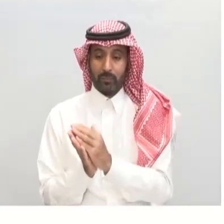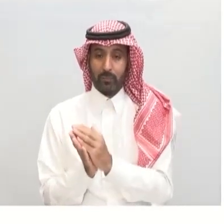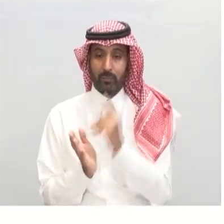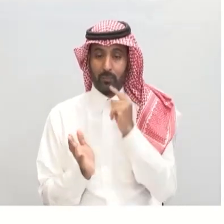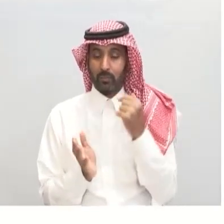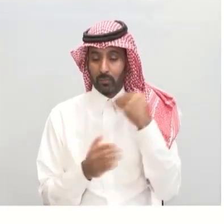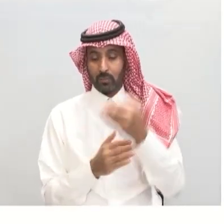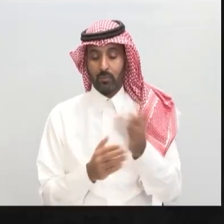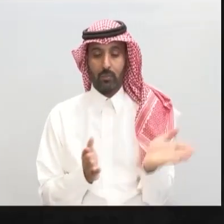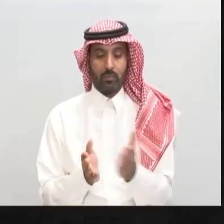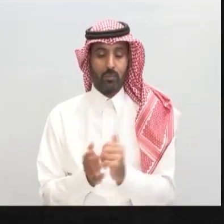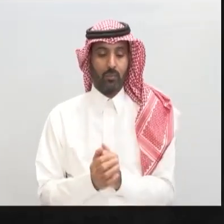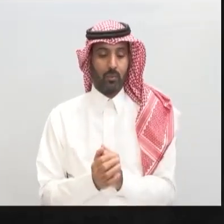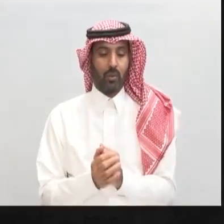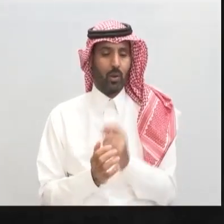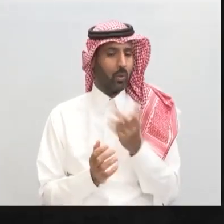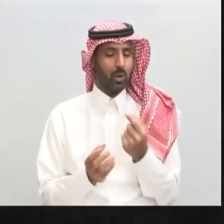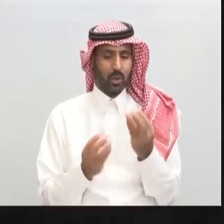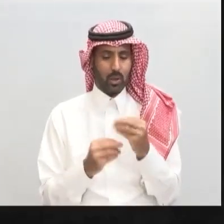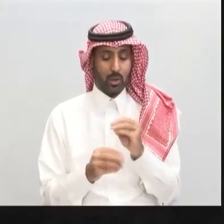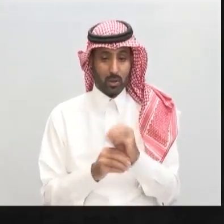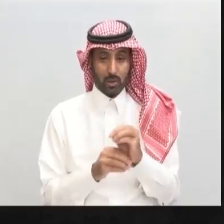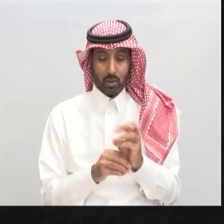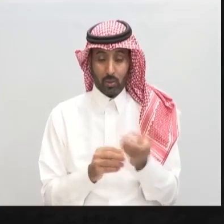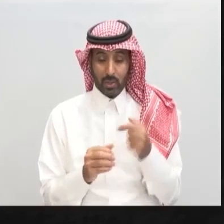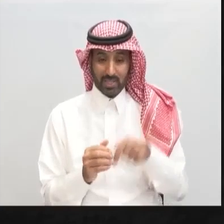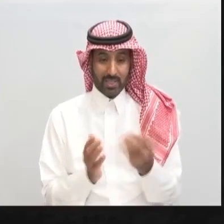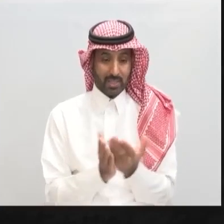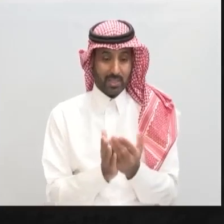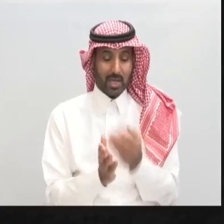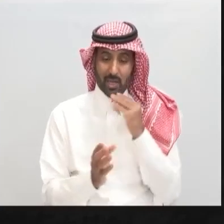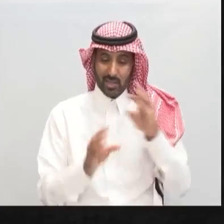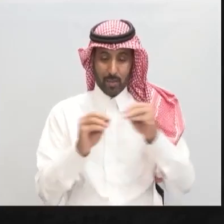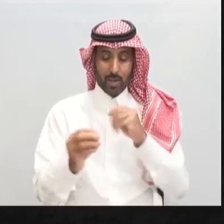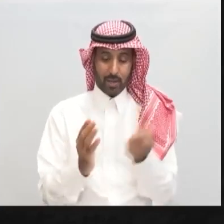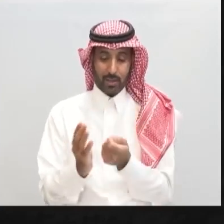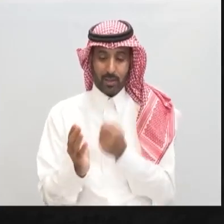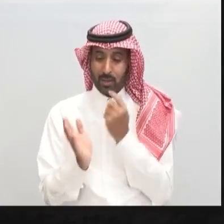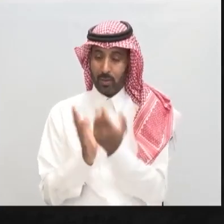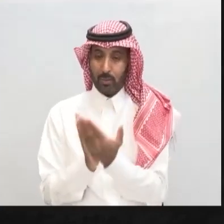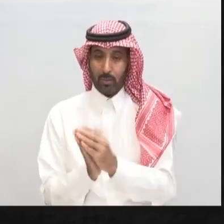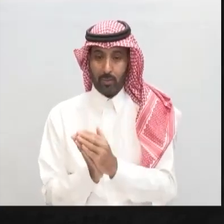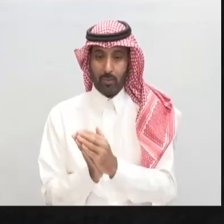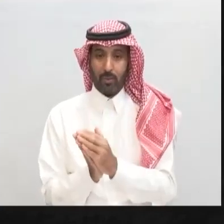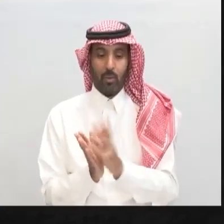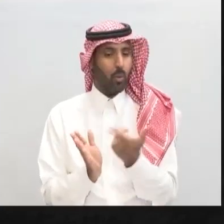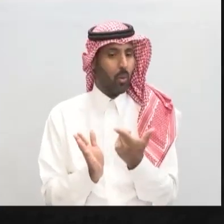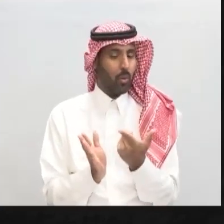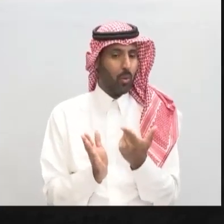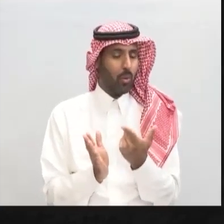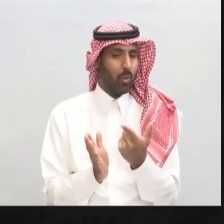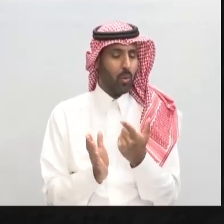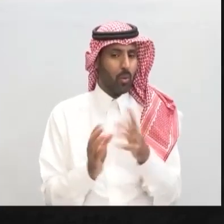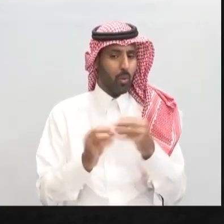باذن الله تعالى ما سناخذ في درس اليوم هو جمع القران في السطور ما هذا